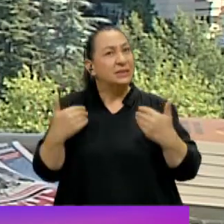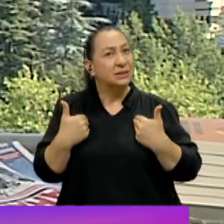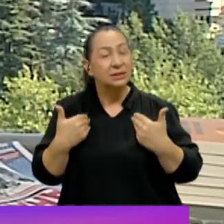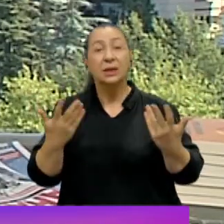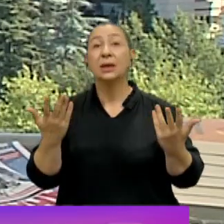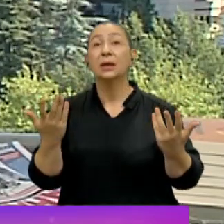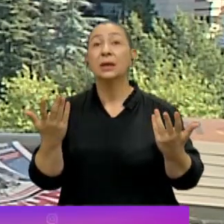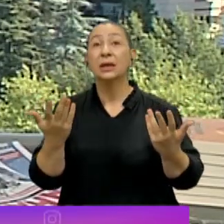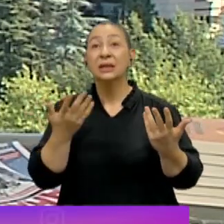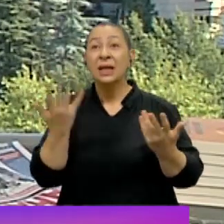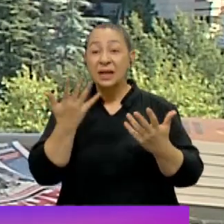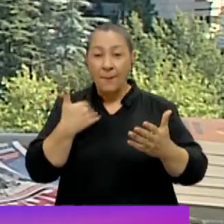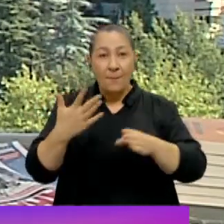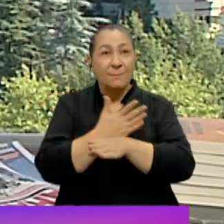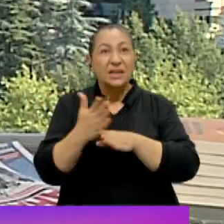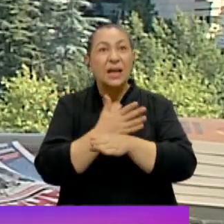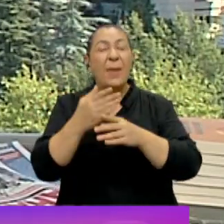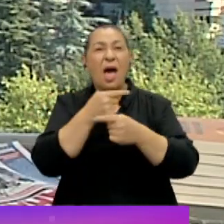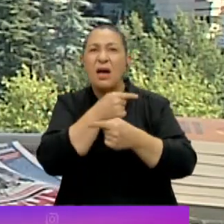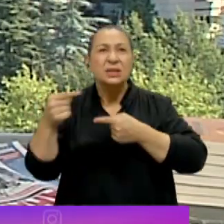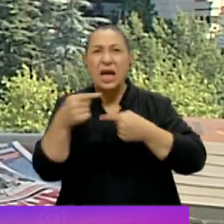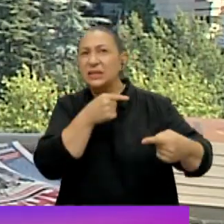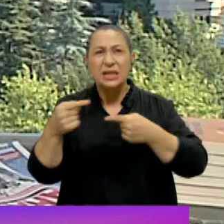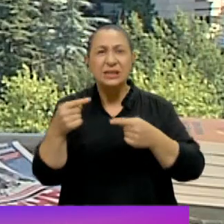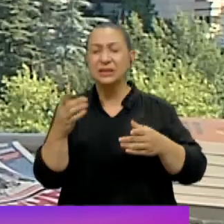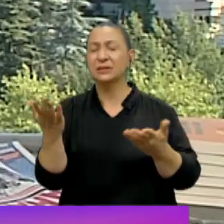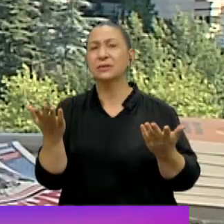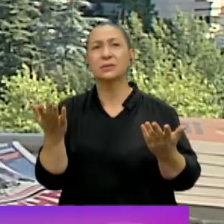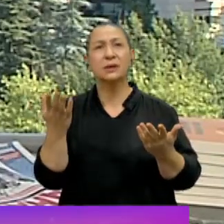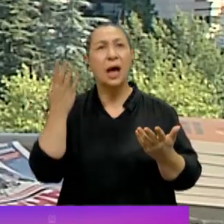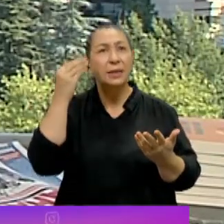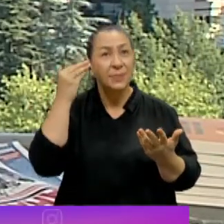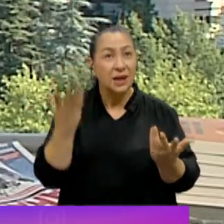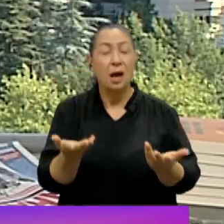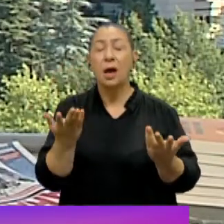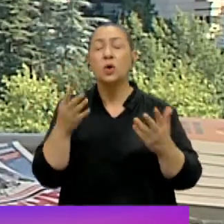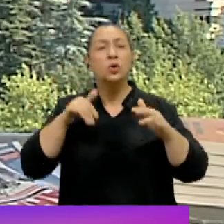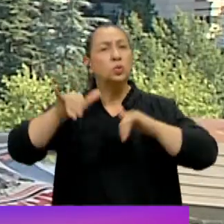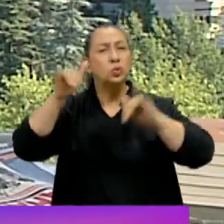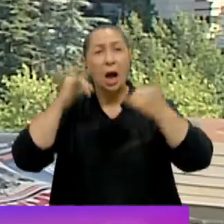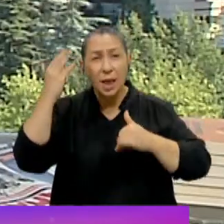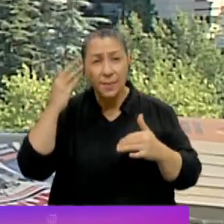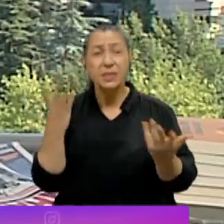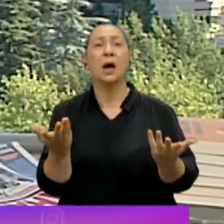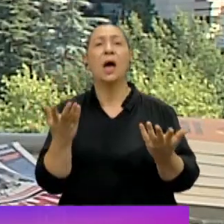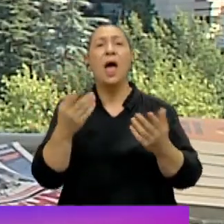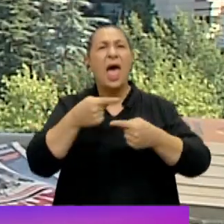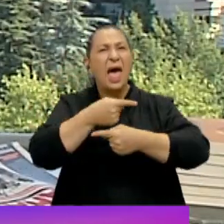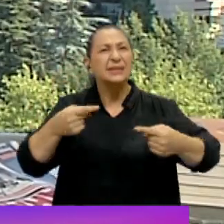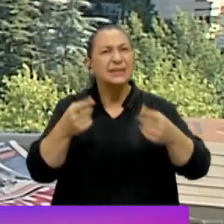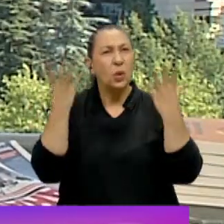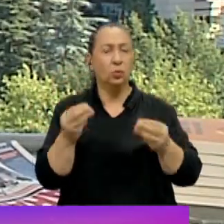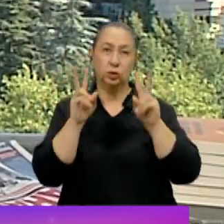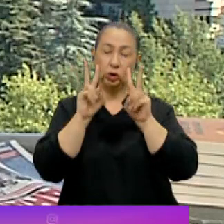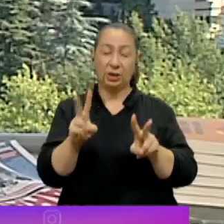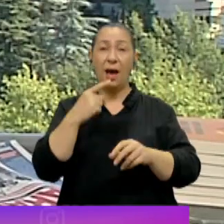hani teçhizat anlamında, alet anlamında ya da ne bileyim uçaklar anlamında eksik olduğumuzu